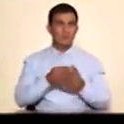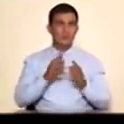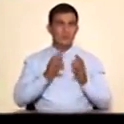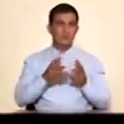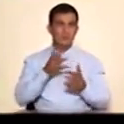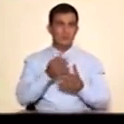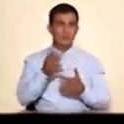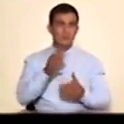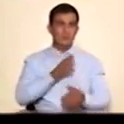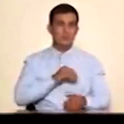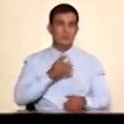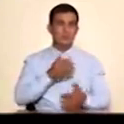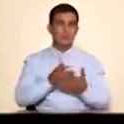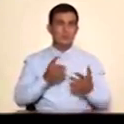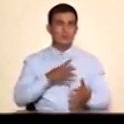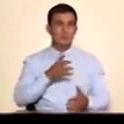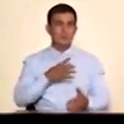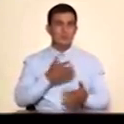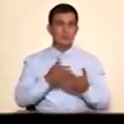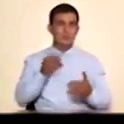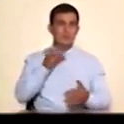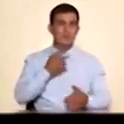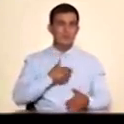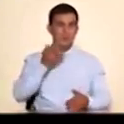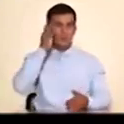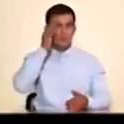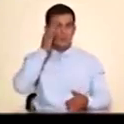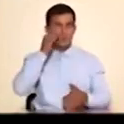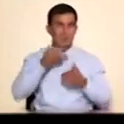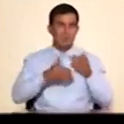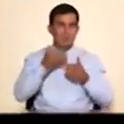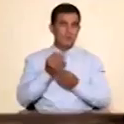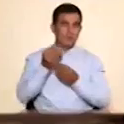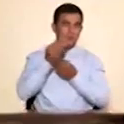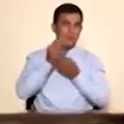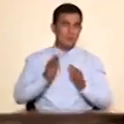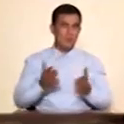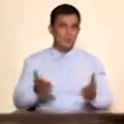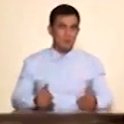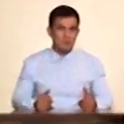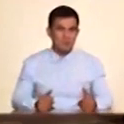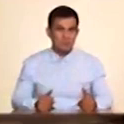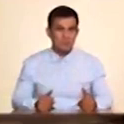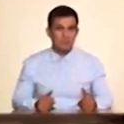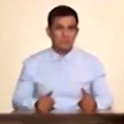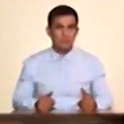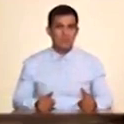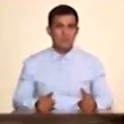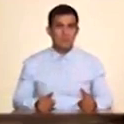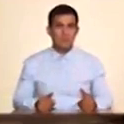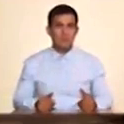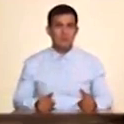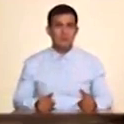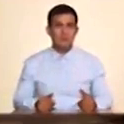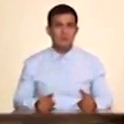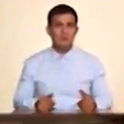va bilimlarimizni oshishida albatta boshqa fanlar kabi xizmat qiladi. Keyingi